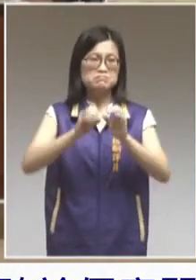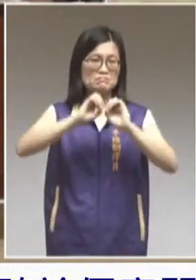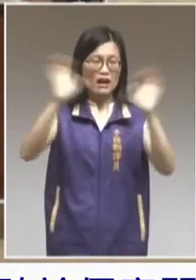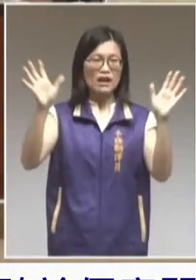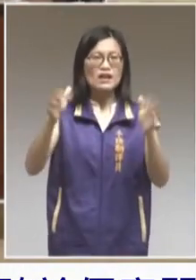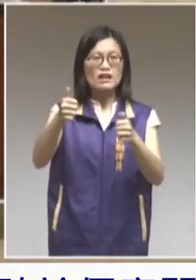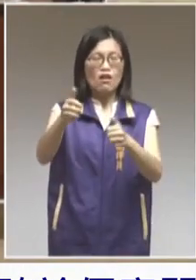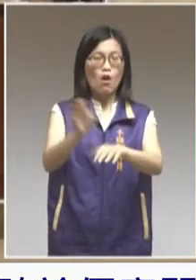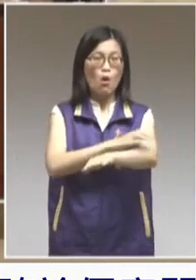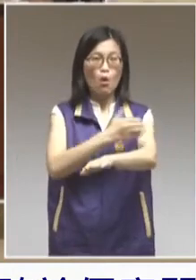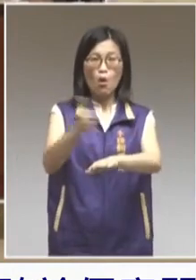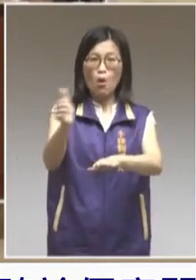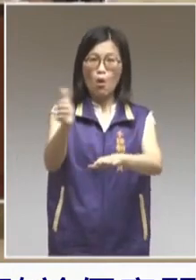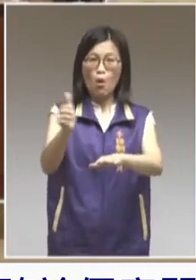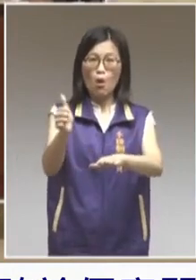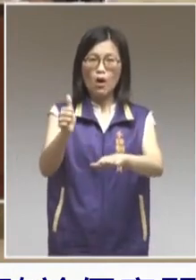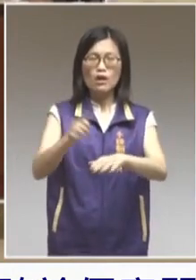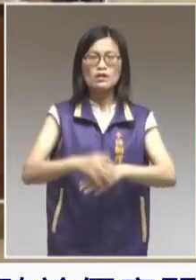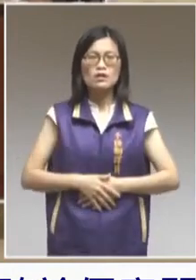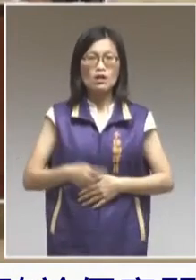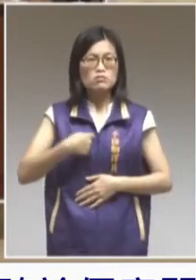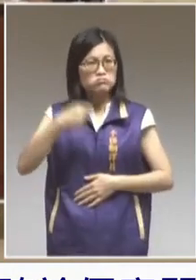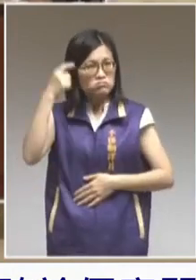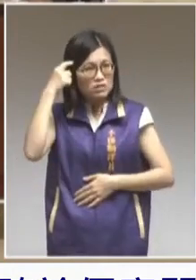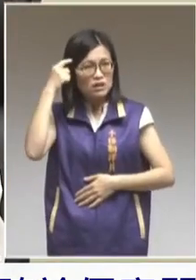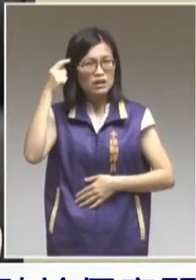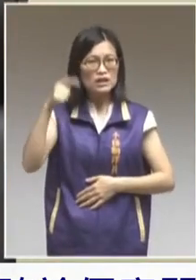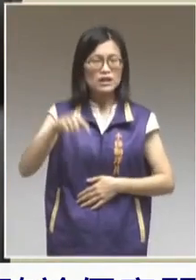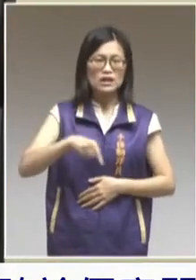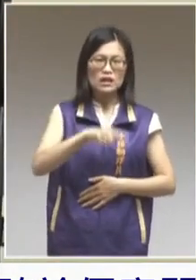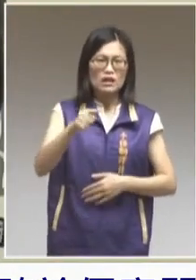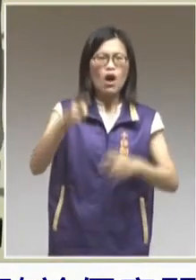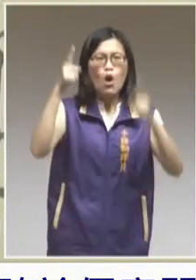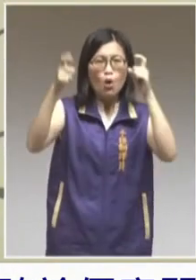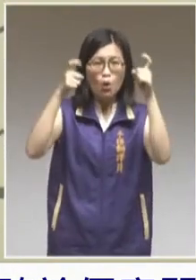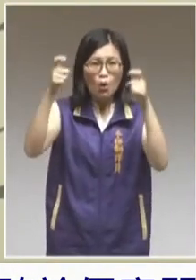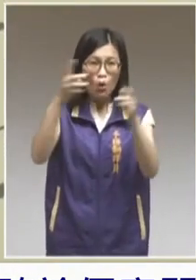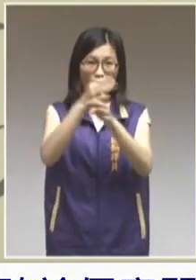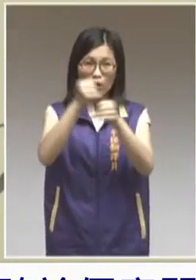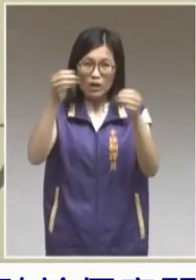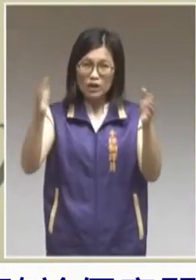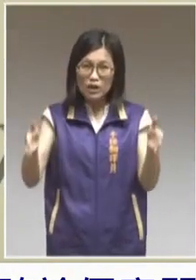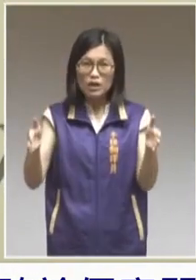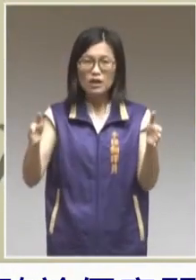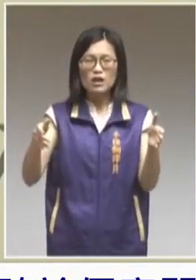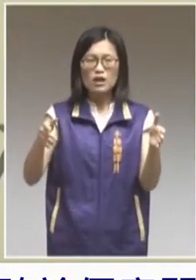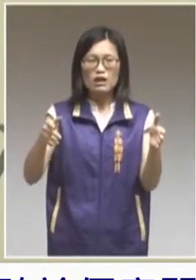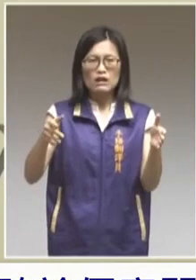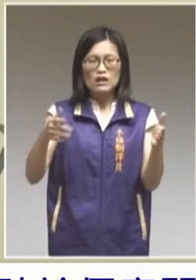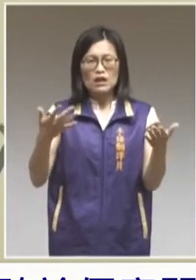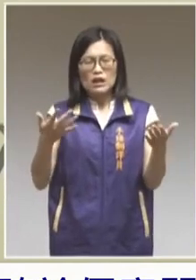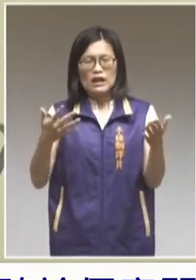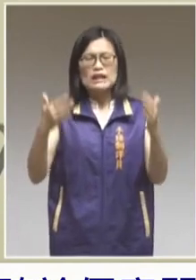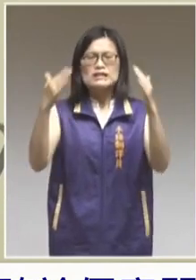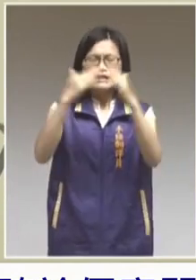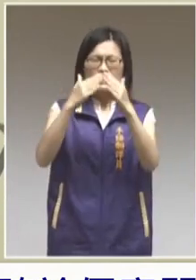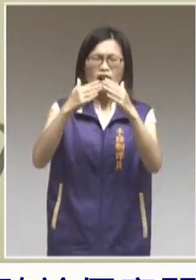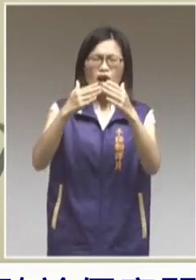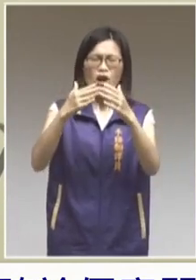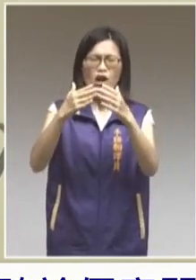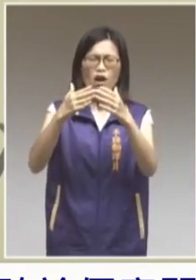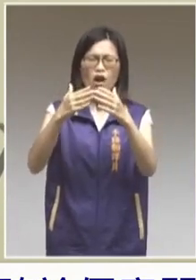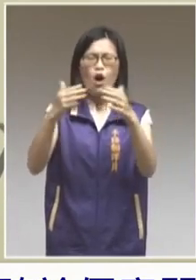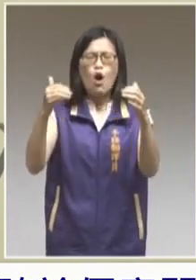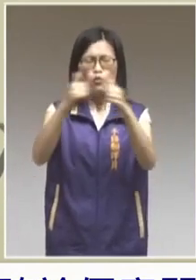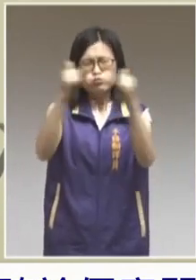谢潘基正。我想这个在过年期间那因为这个家族之间的聚餐